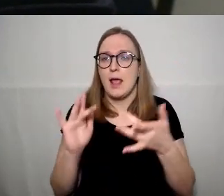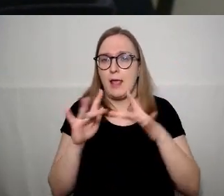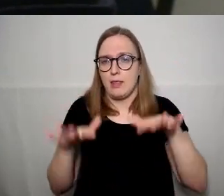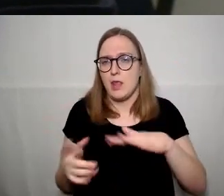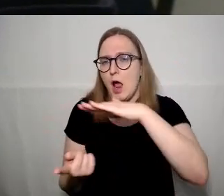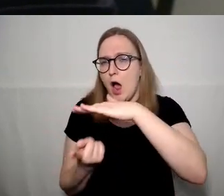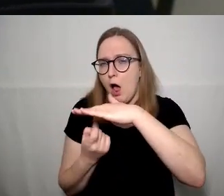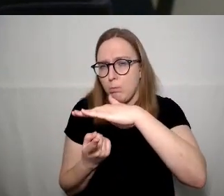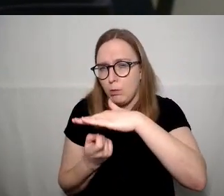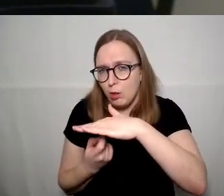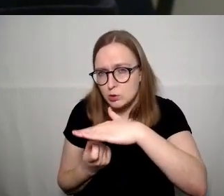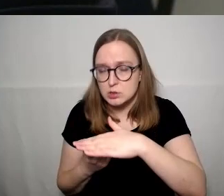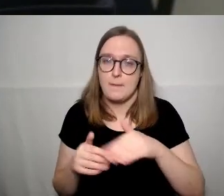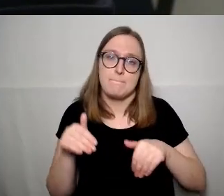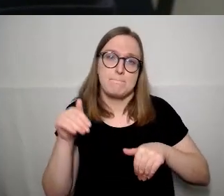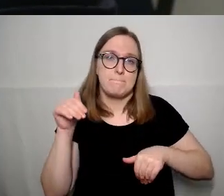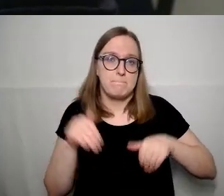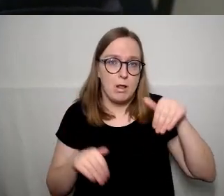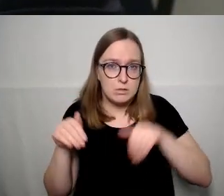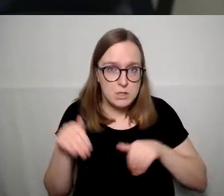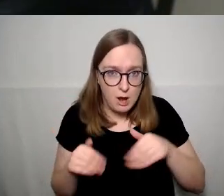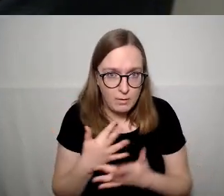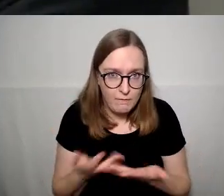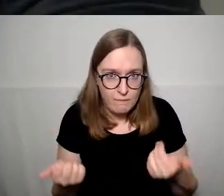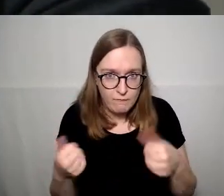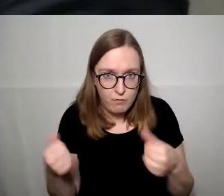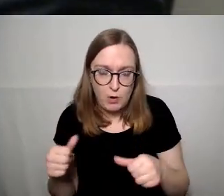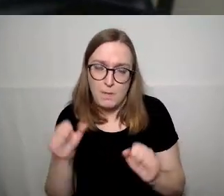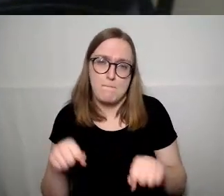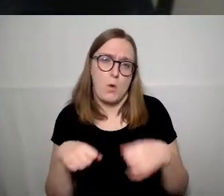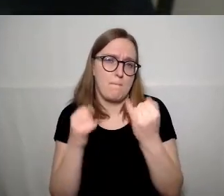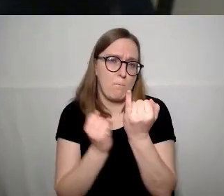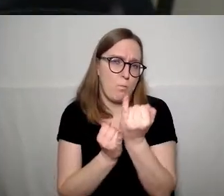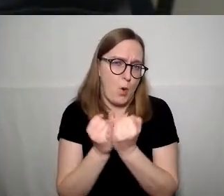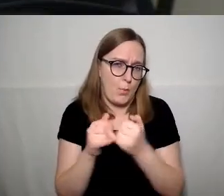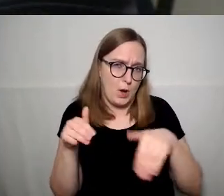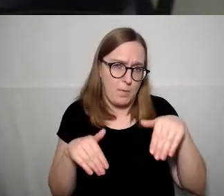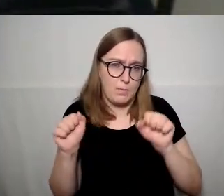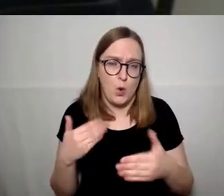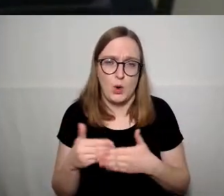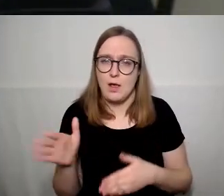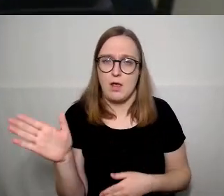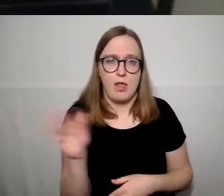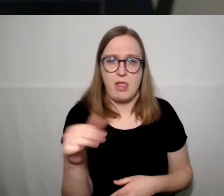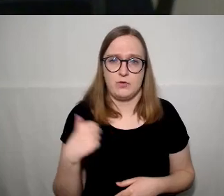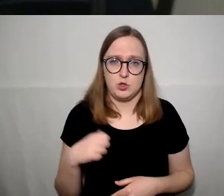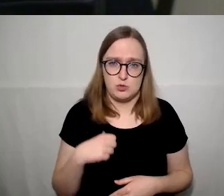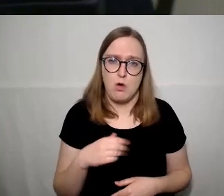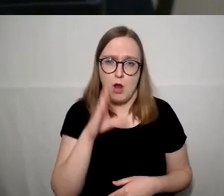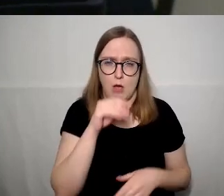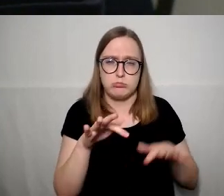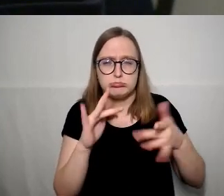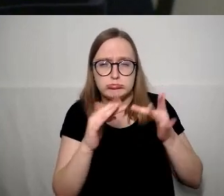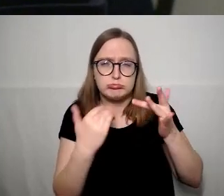per balsavimo biuletenius, kalbu ir apie popierinius biuletenius, kadangi ne visi turi kompiuterinį raštingumą,